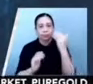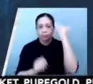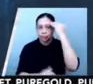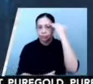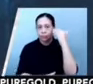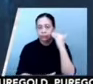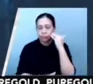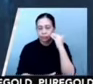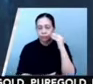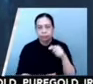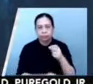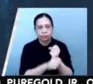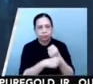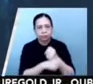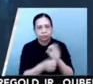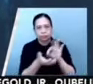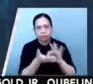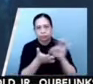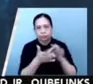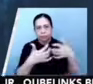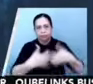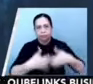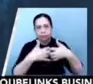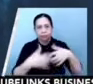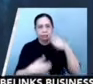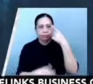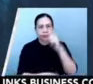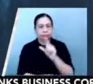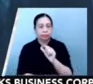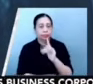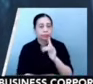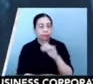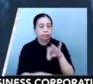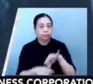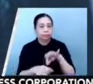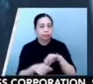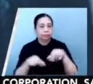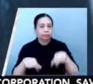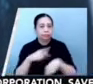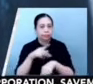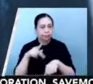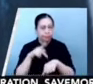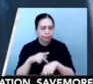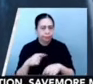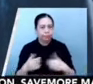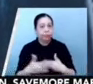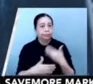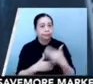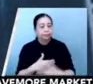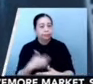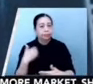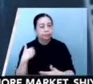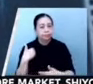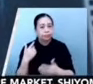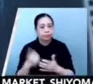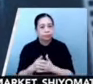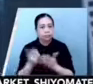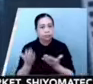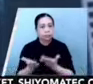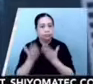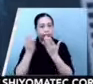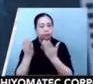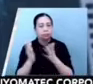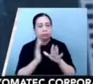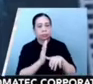counting machines para sa 2025 elections dito po sa bansa samantala may ipinapanukala si Comelec Chairman George